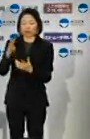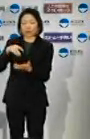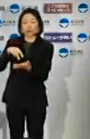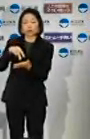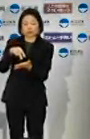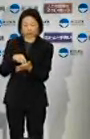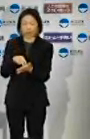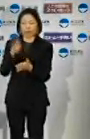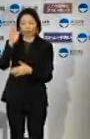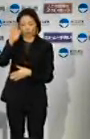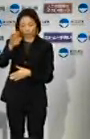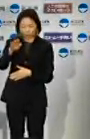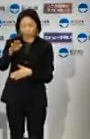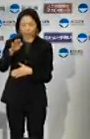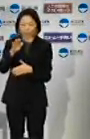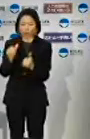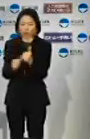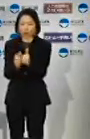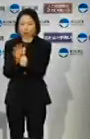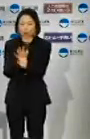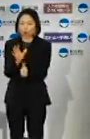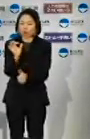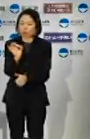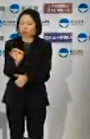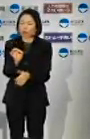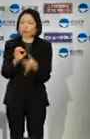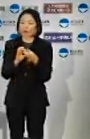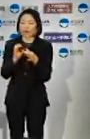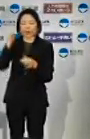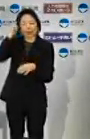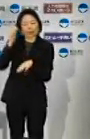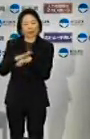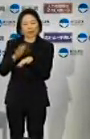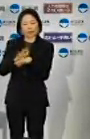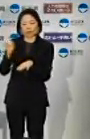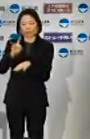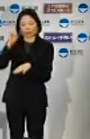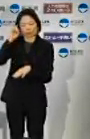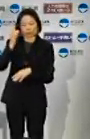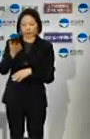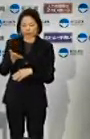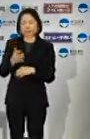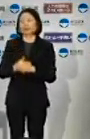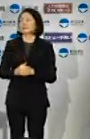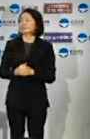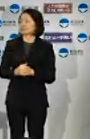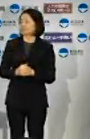後のその補助の考え方について、今の県どのようにお考えになっているか。